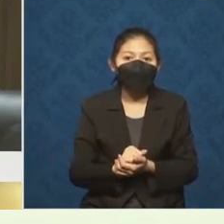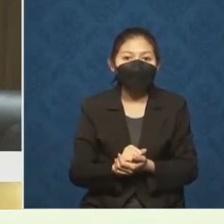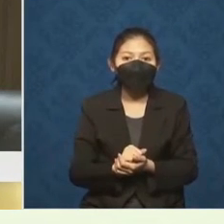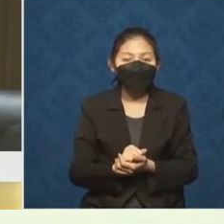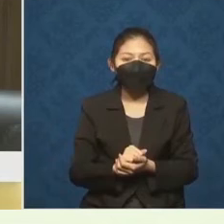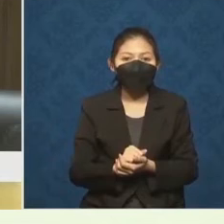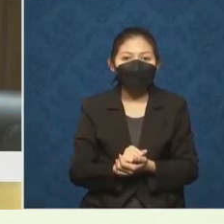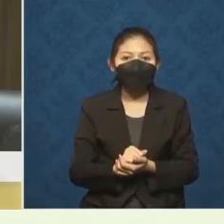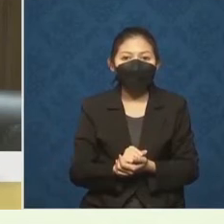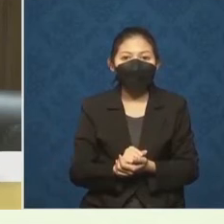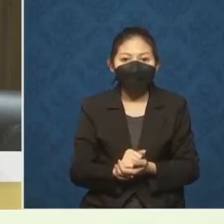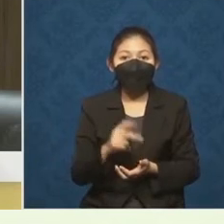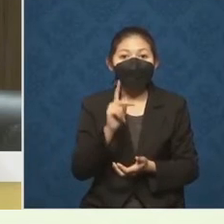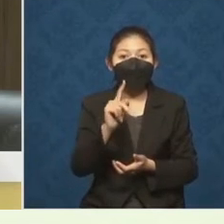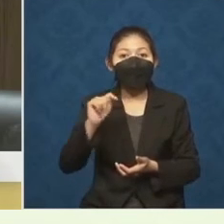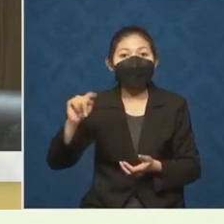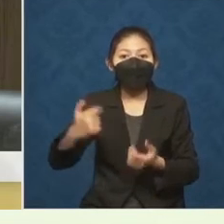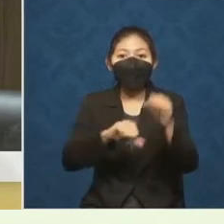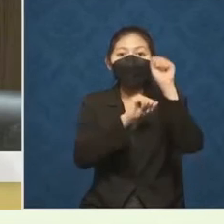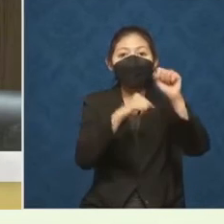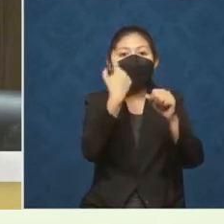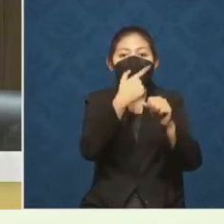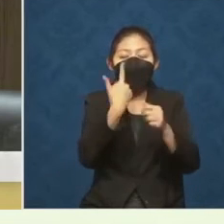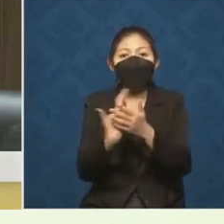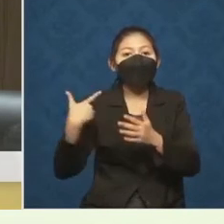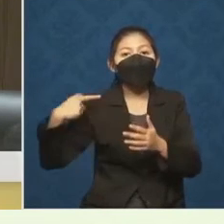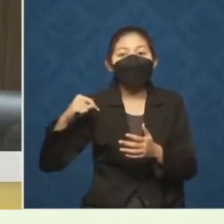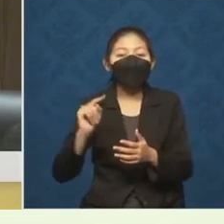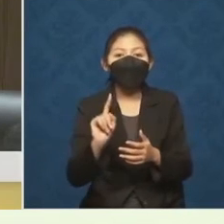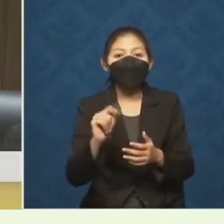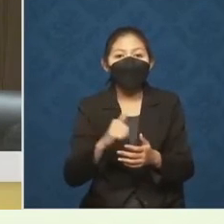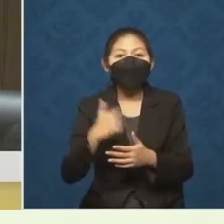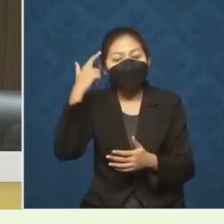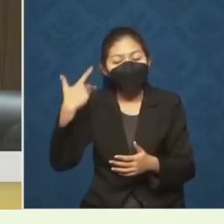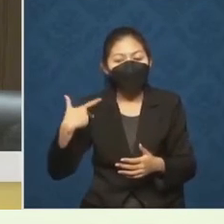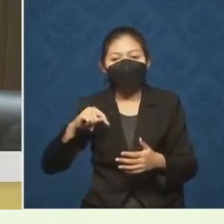ที่กกต.ประกาศอย่างนี้ใครได้ประโยชน์ใครเสียประโยชน์ท่านก็ไปคิดดูเองนะครับ